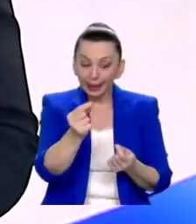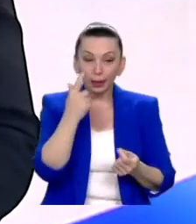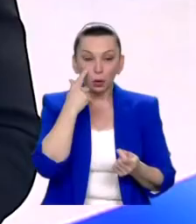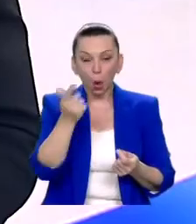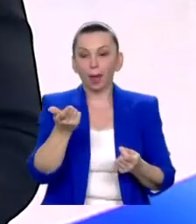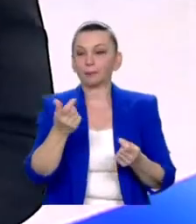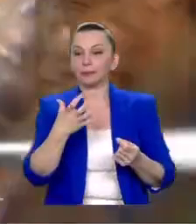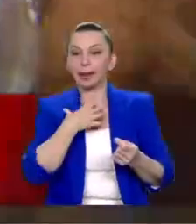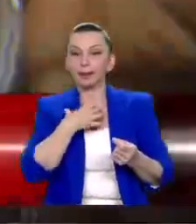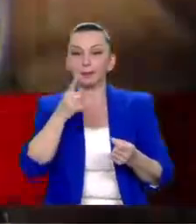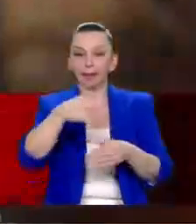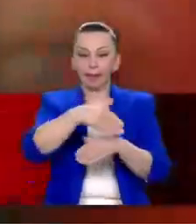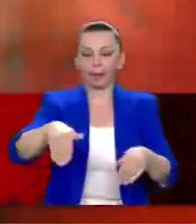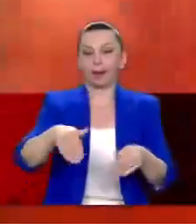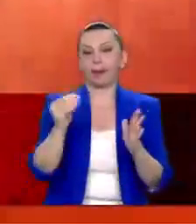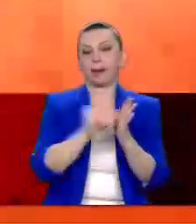bulundu.